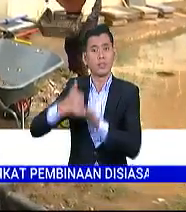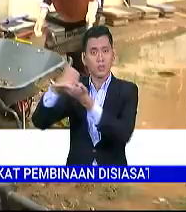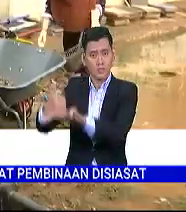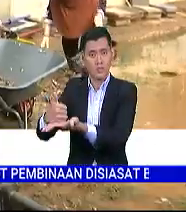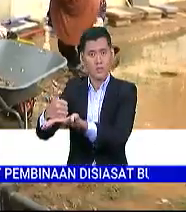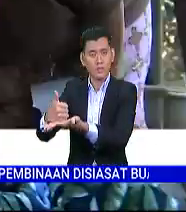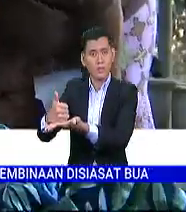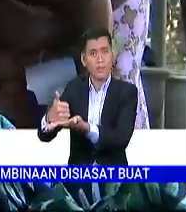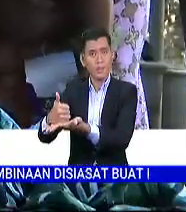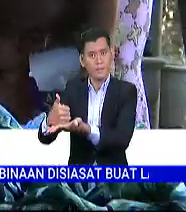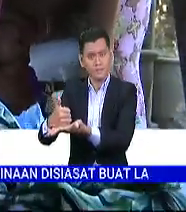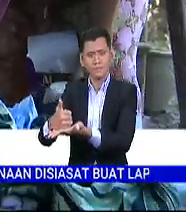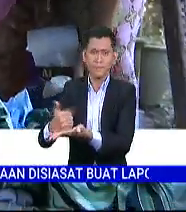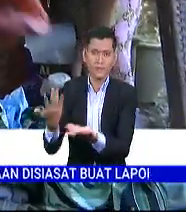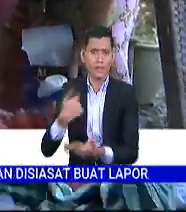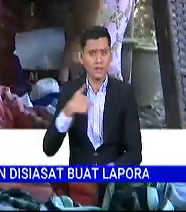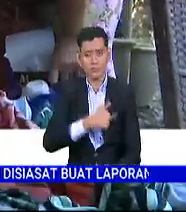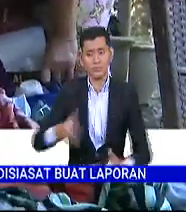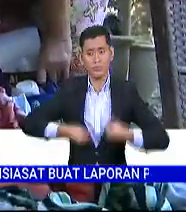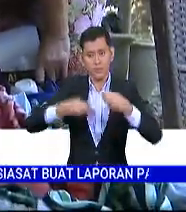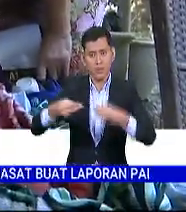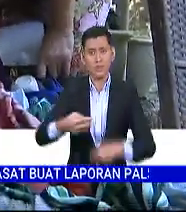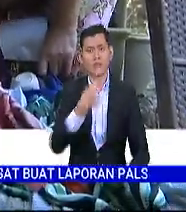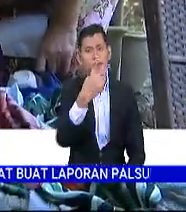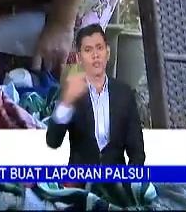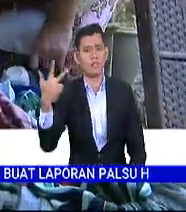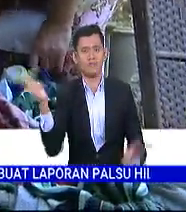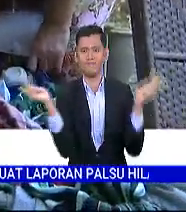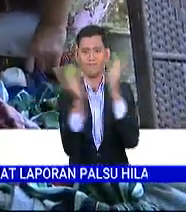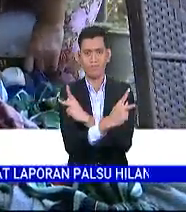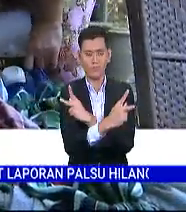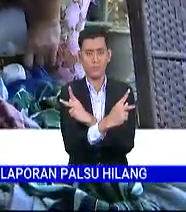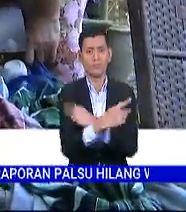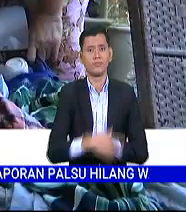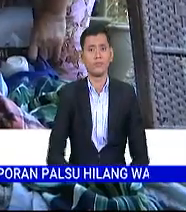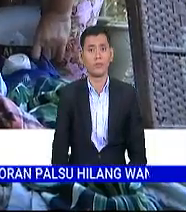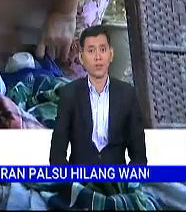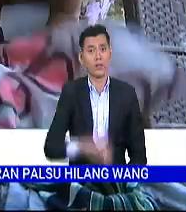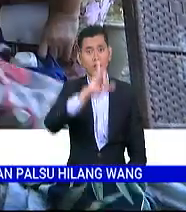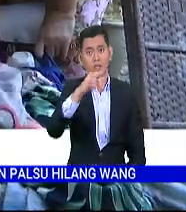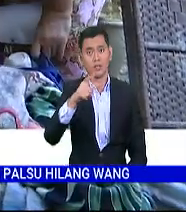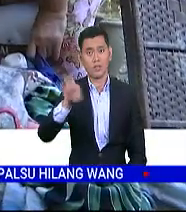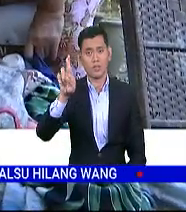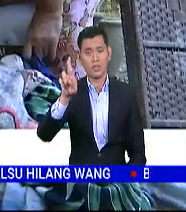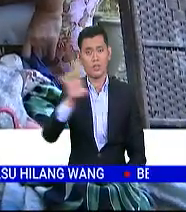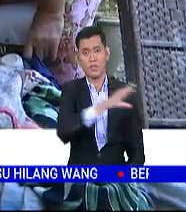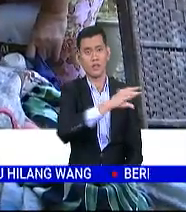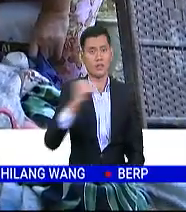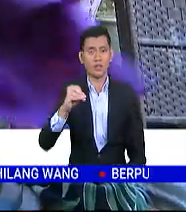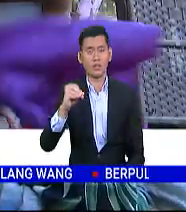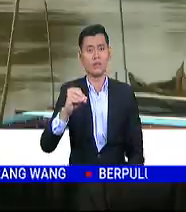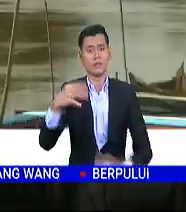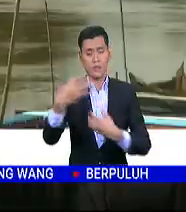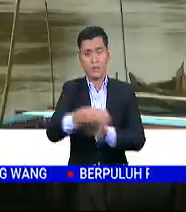bantuan tidak kurang daripada 2 atau 3 pusingan yang kita beri. Dan pihak DKR bersama Majlis Darma dan teknikal pejabat